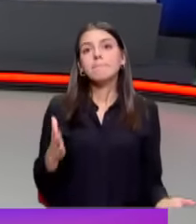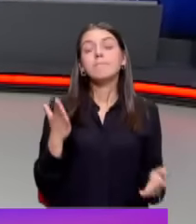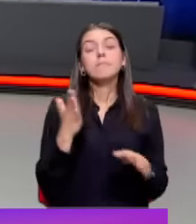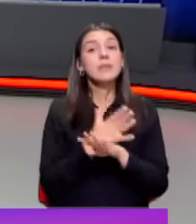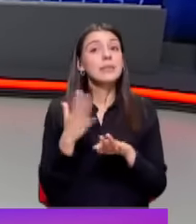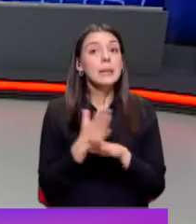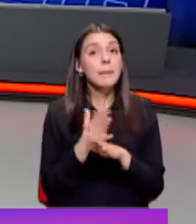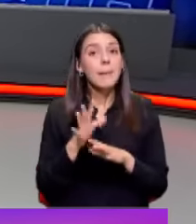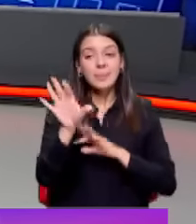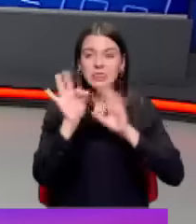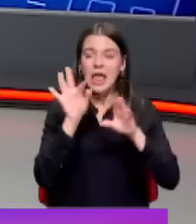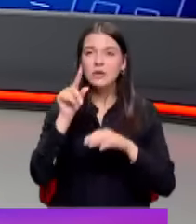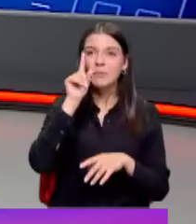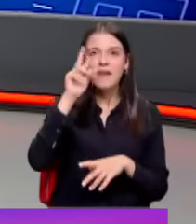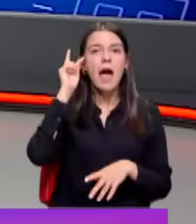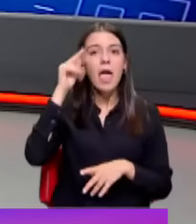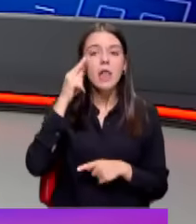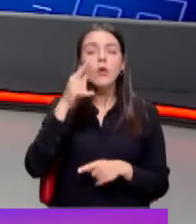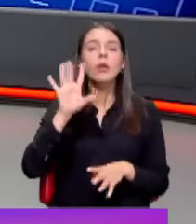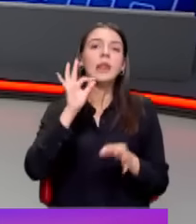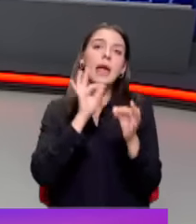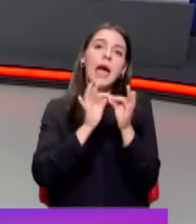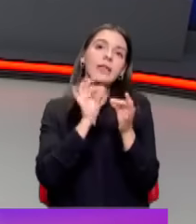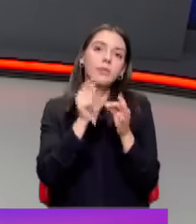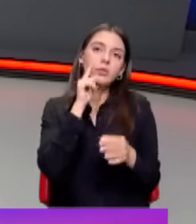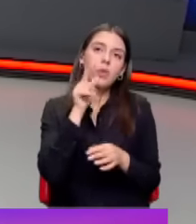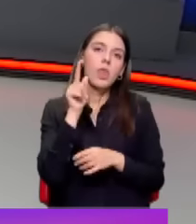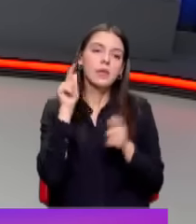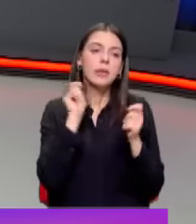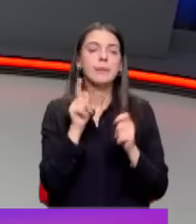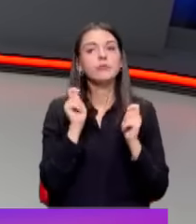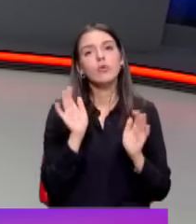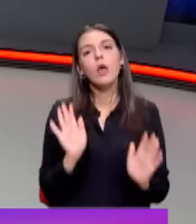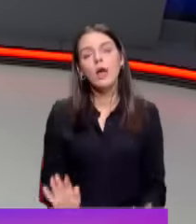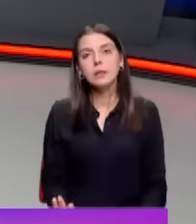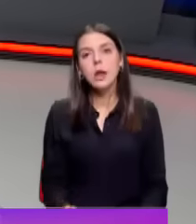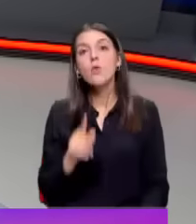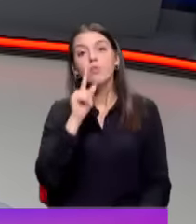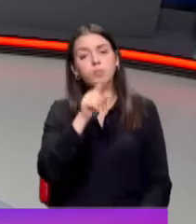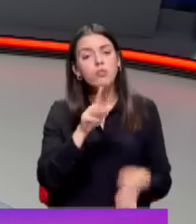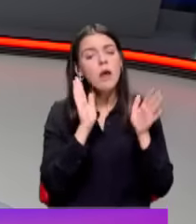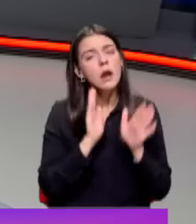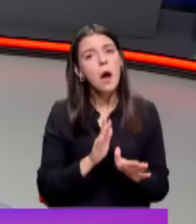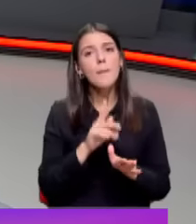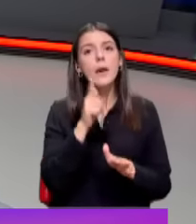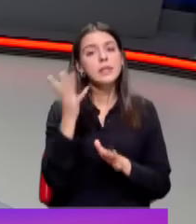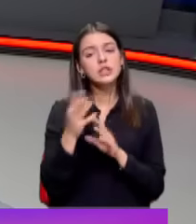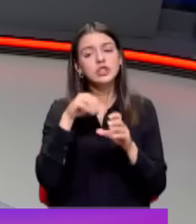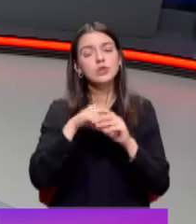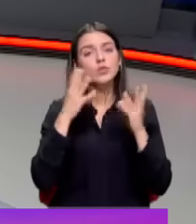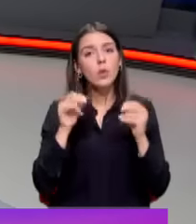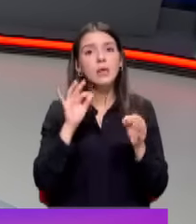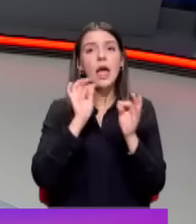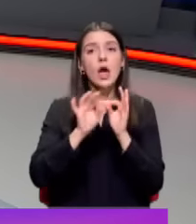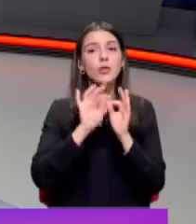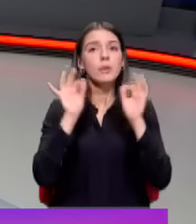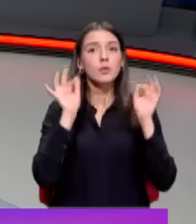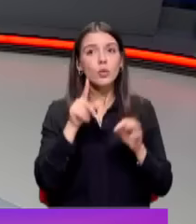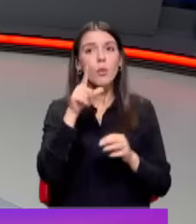zaten tercihlerini bir kere hayallerine göre değil, ekonomilerine göre yapmak zorunda kaldılar. Buna rağmen içinde bulundukları ekonomik durum